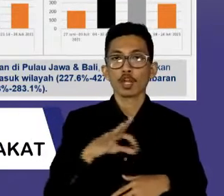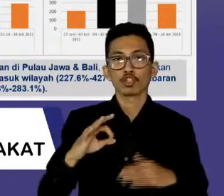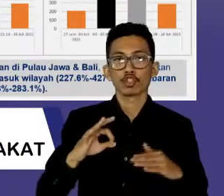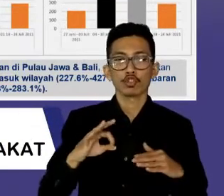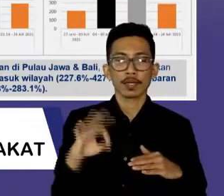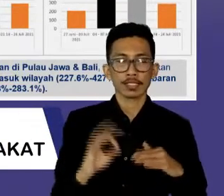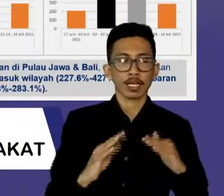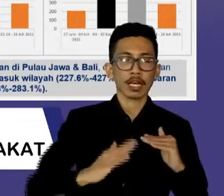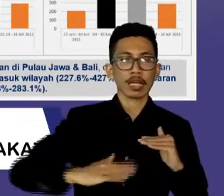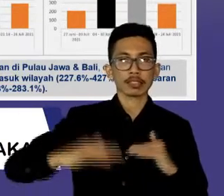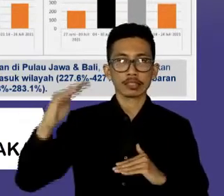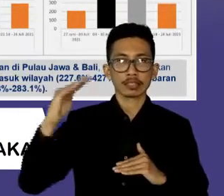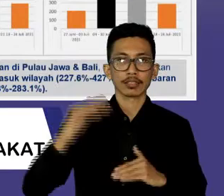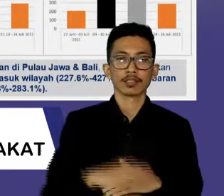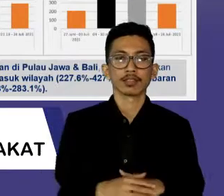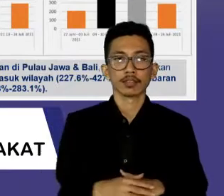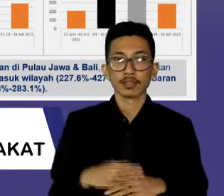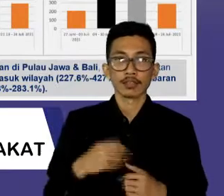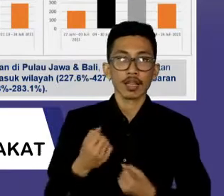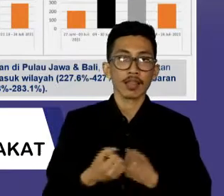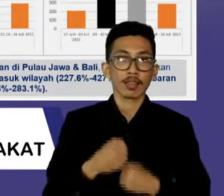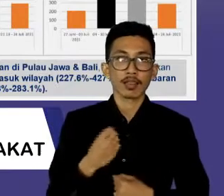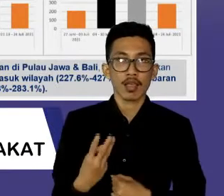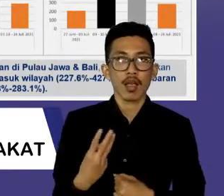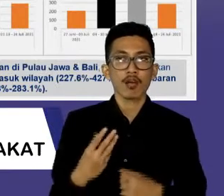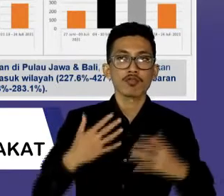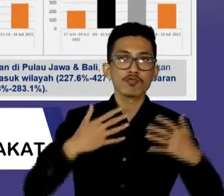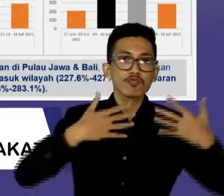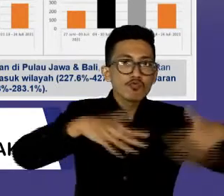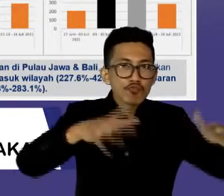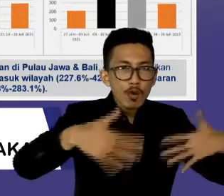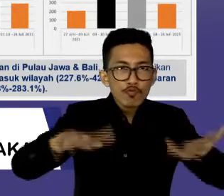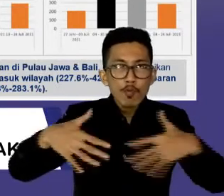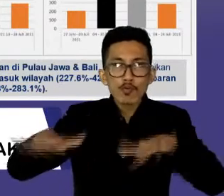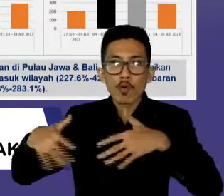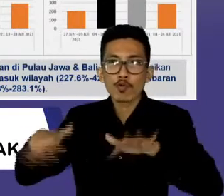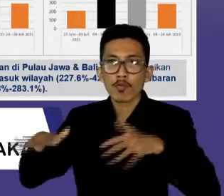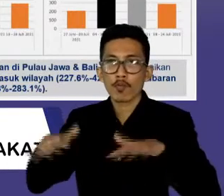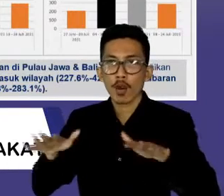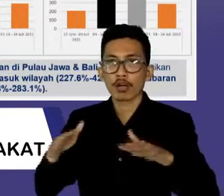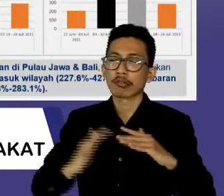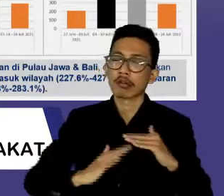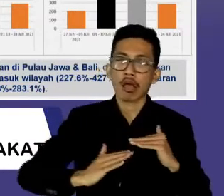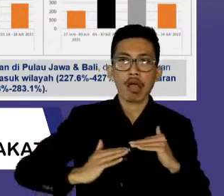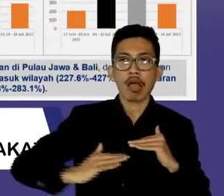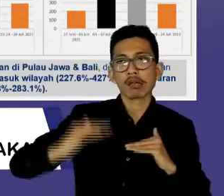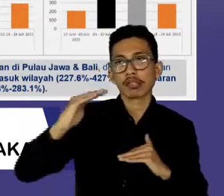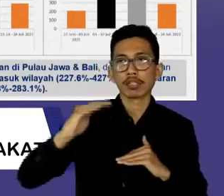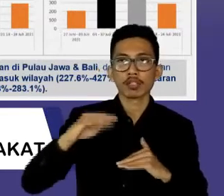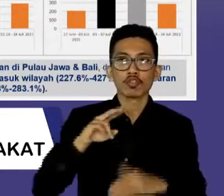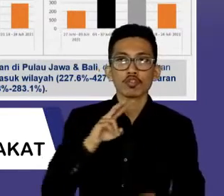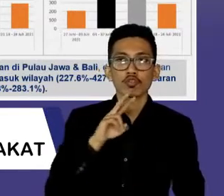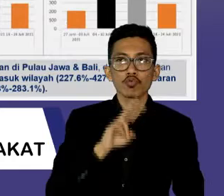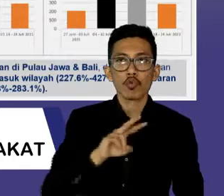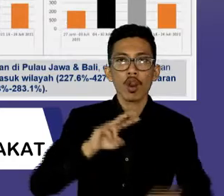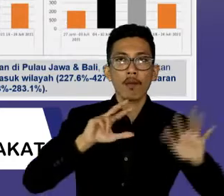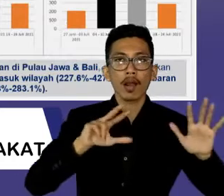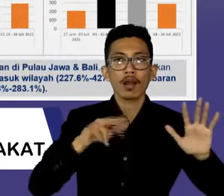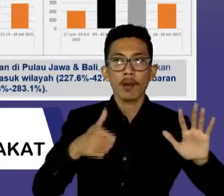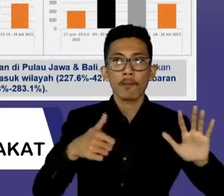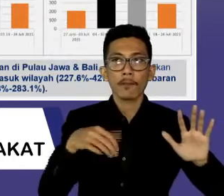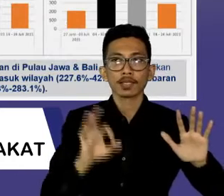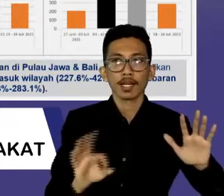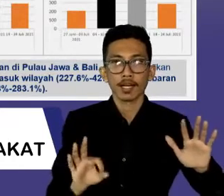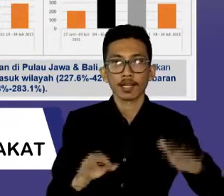222%-427%. Kegiatan ketiga adalah pembubaran kerumunan, ini juga naik dibandingkan sebelum masuk PPKM darurat, naik sampai 286%.